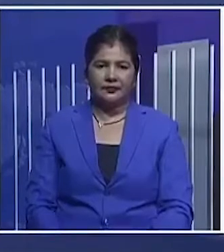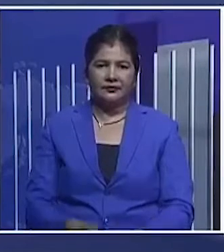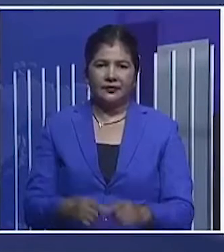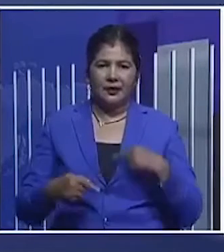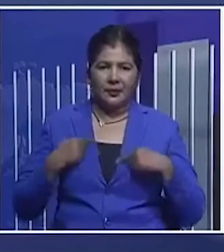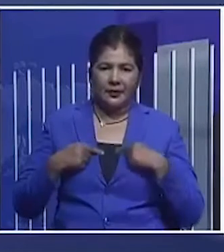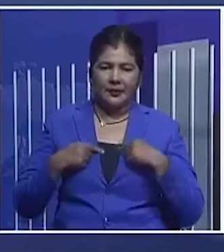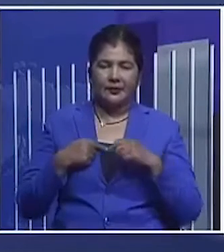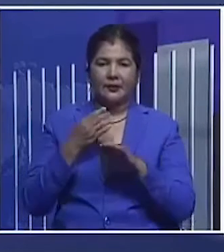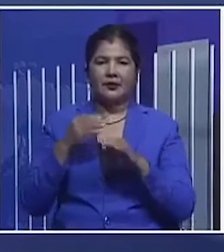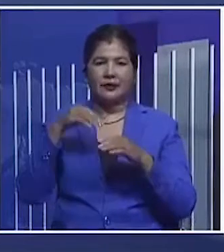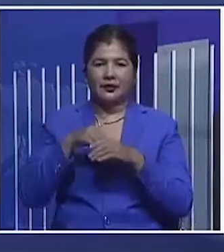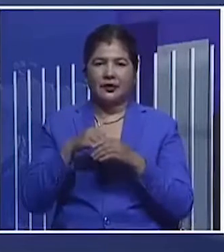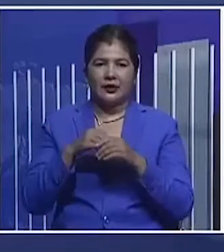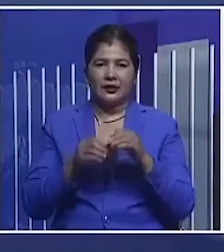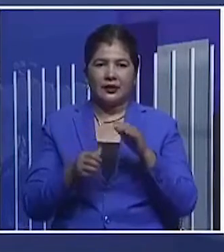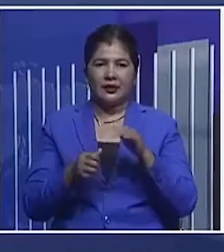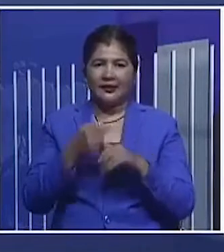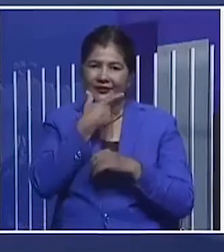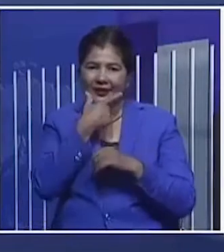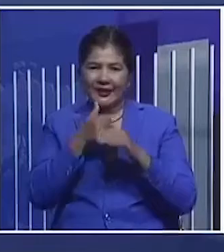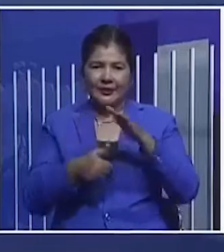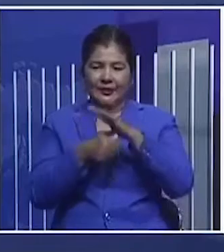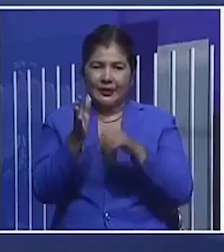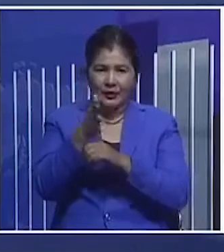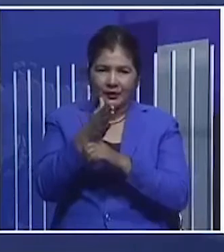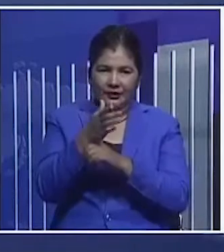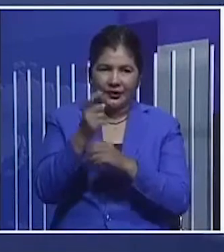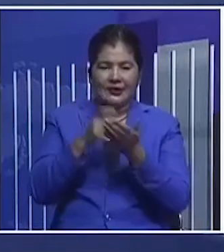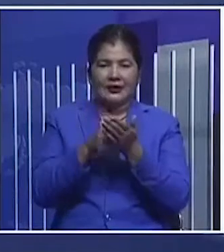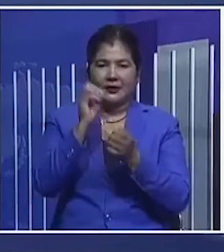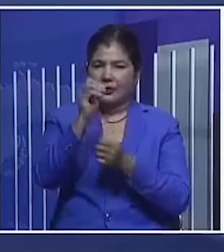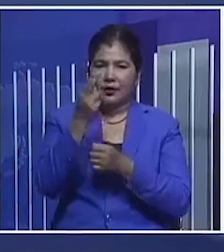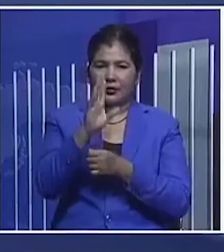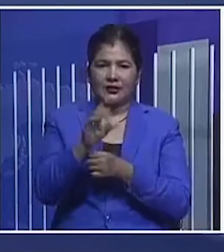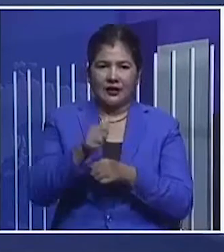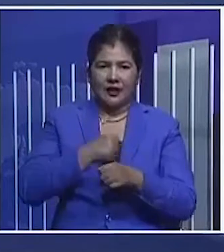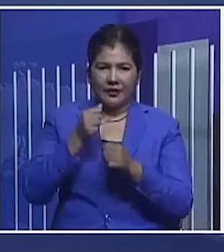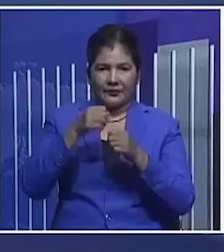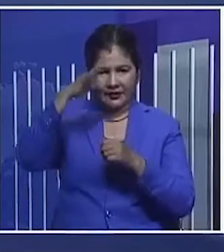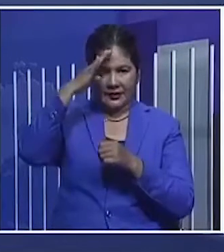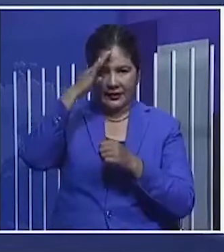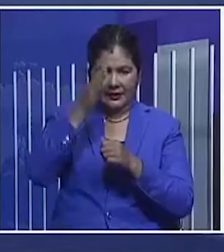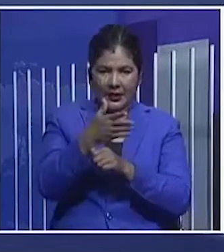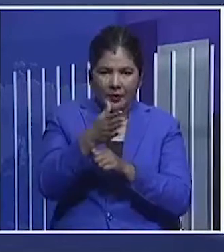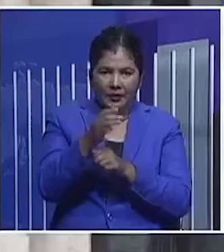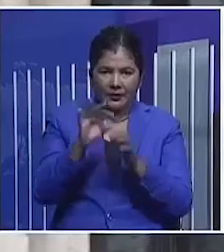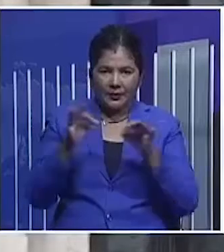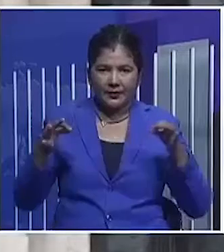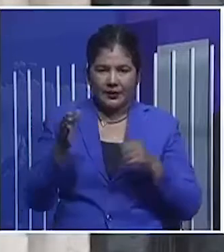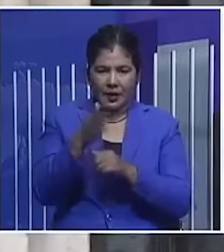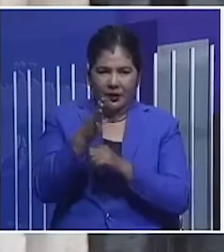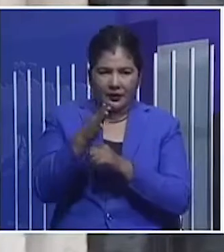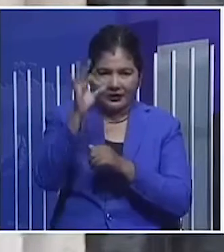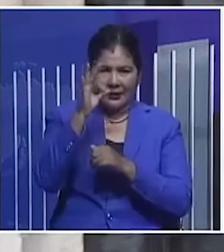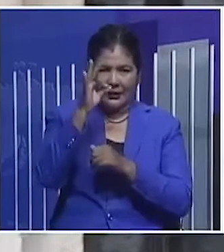विवादमा फँसेका बेलायती प्रधानमन्त्री बोरिस जोनसनले राजीनामा दिनुभएको छ। आफ्नै सरकारका मन्त्री र विभिन्न मन्त्रालयमा